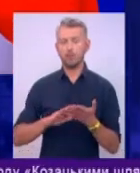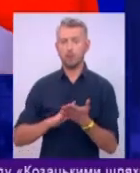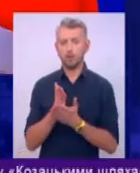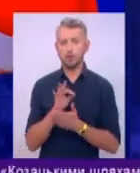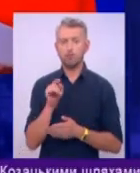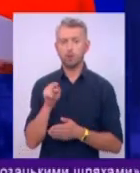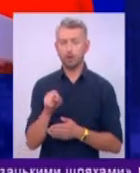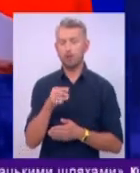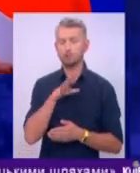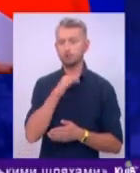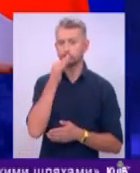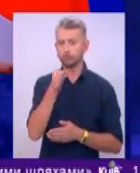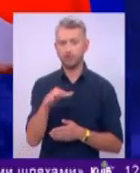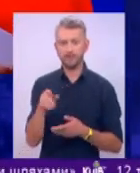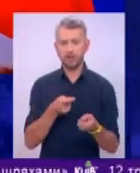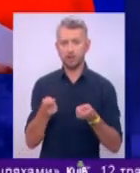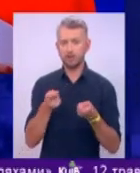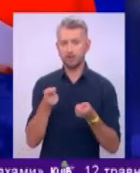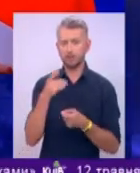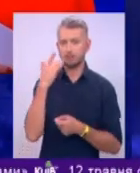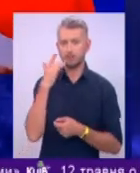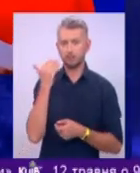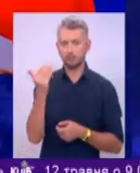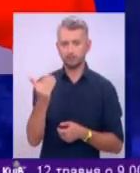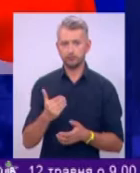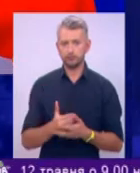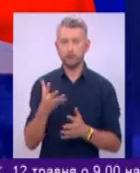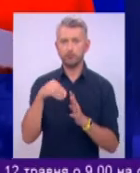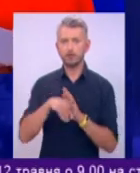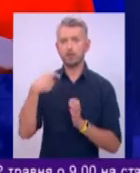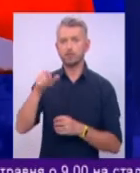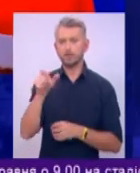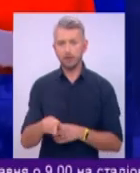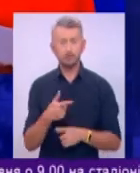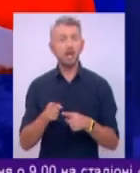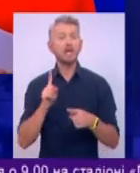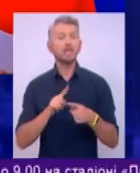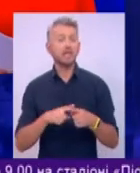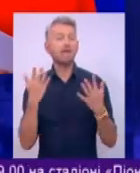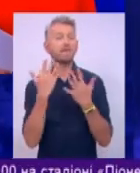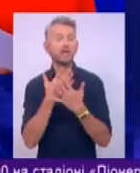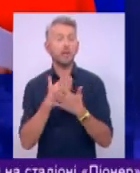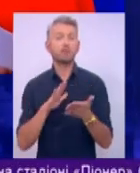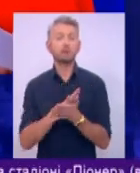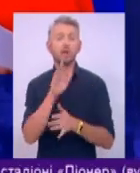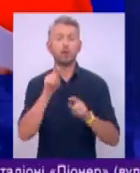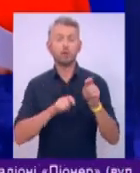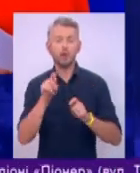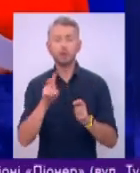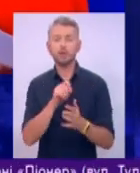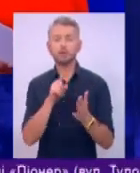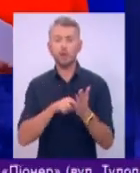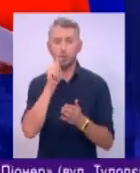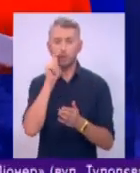неї висловлювалося все керівництво Сполучених Штатів, включаючи і президента. Це відео із прес-конференції на запитання